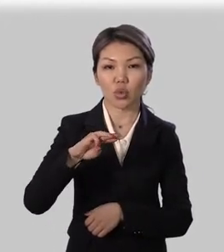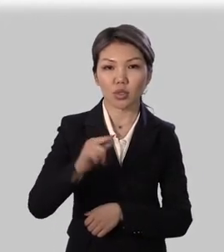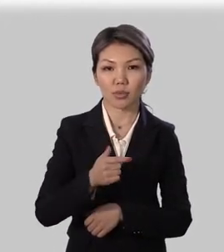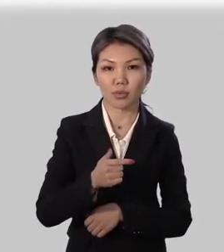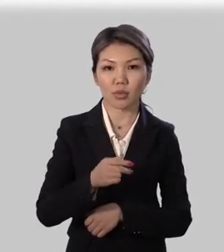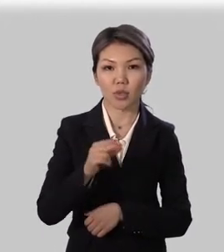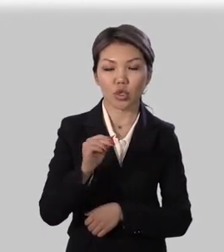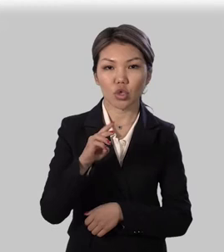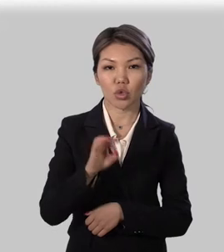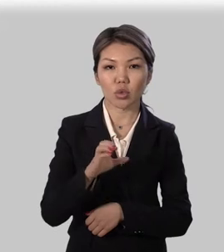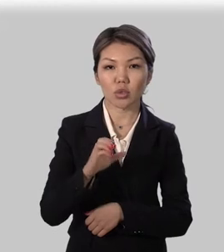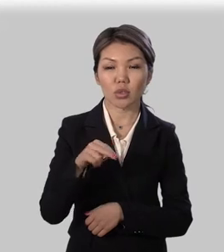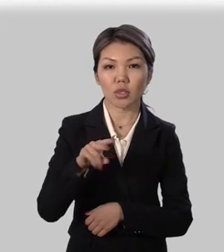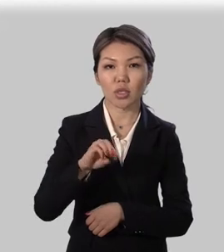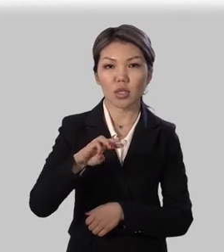кричать